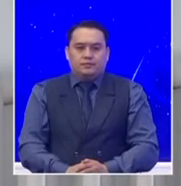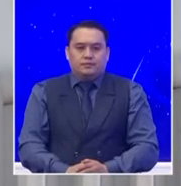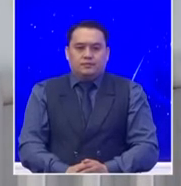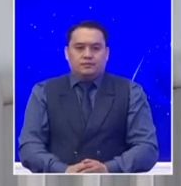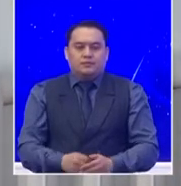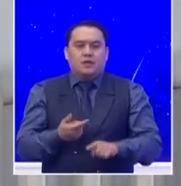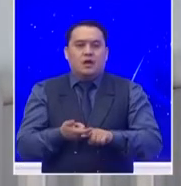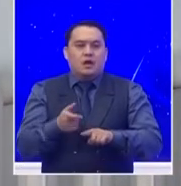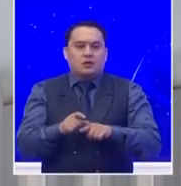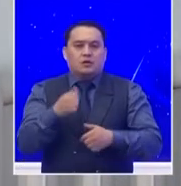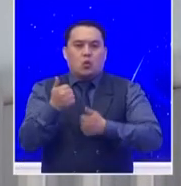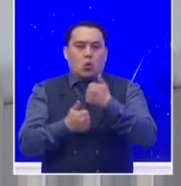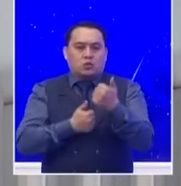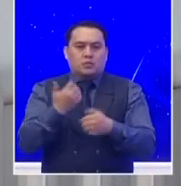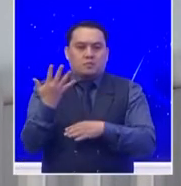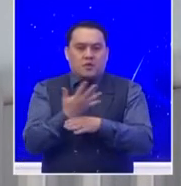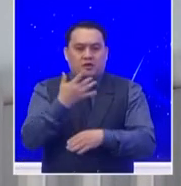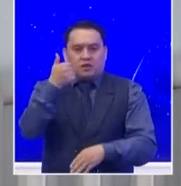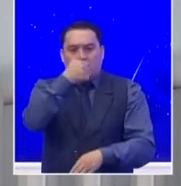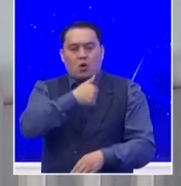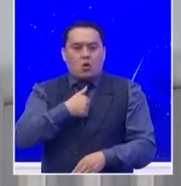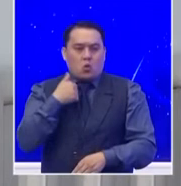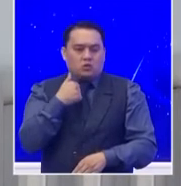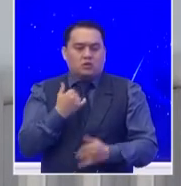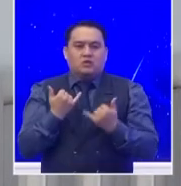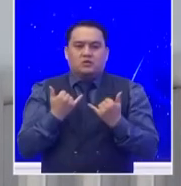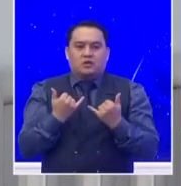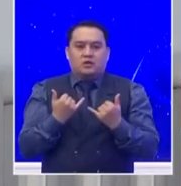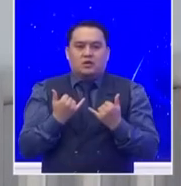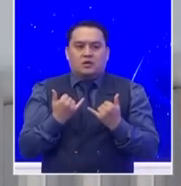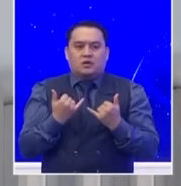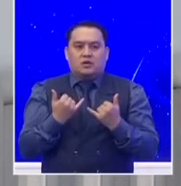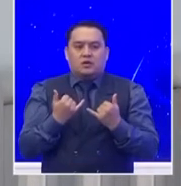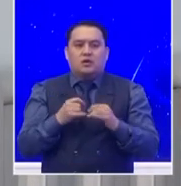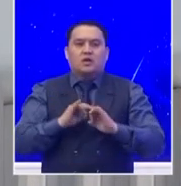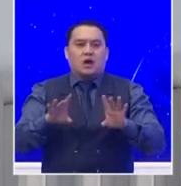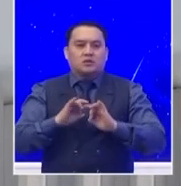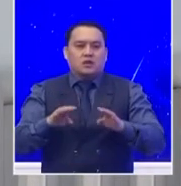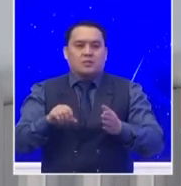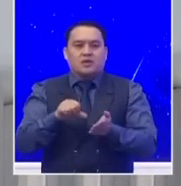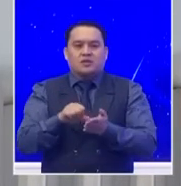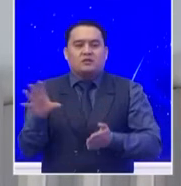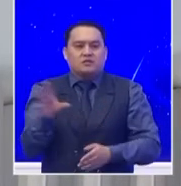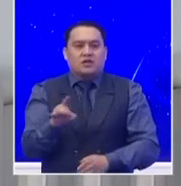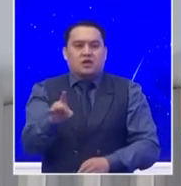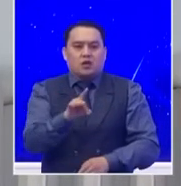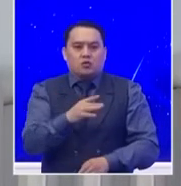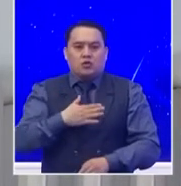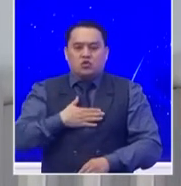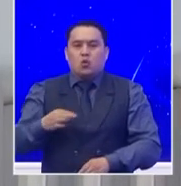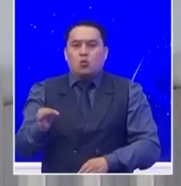Этот конкурс у нас уже идет 5-й год. Надо сказать, что сюда приехали представители всех районов нашей